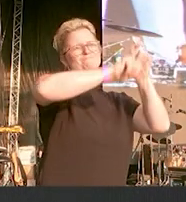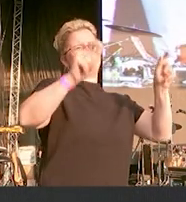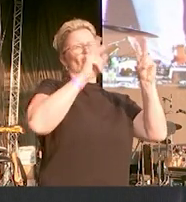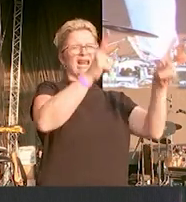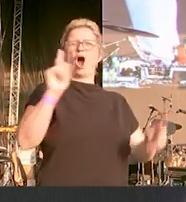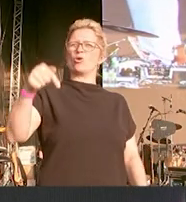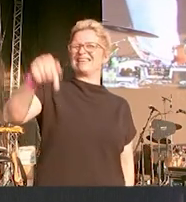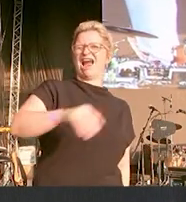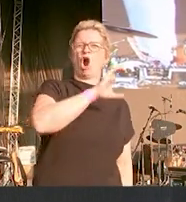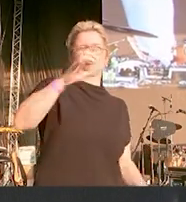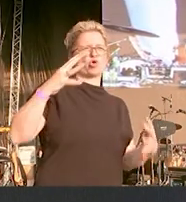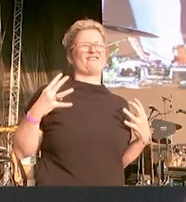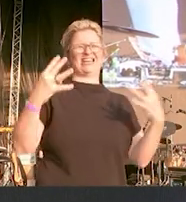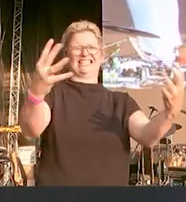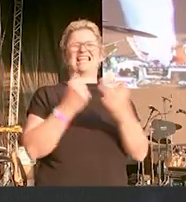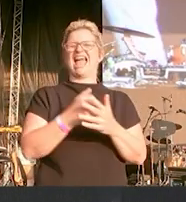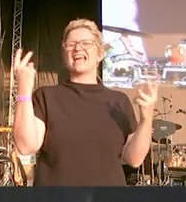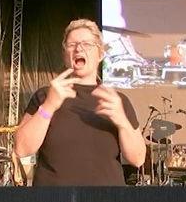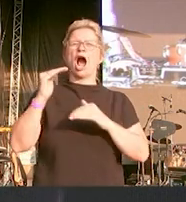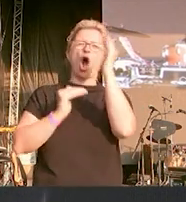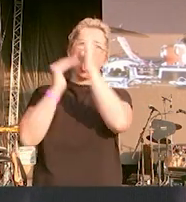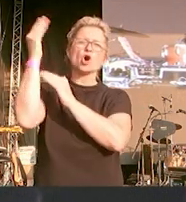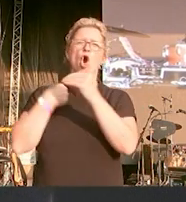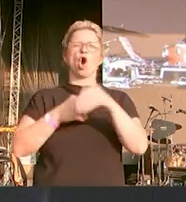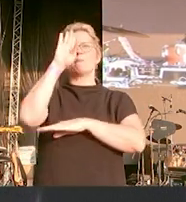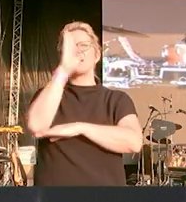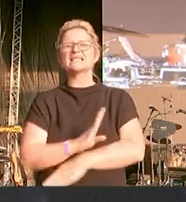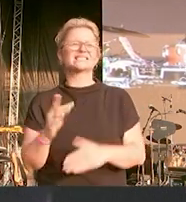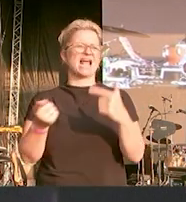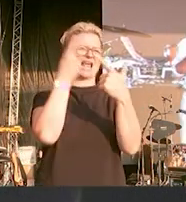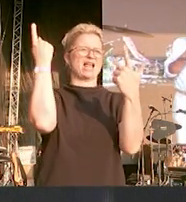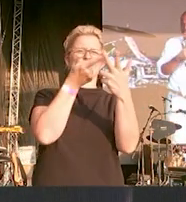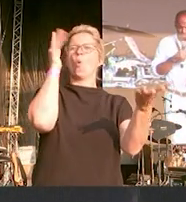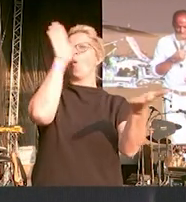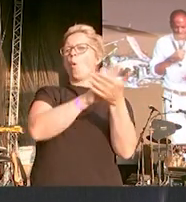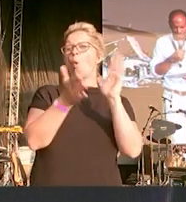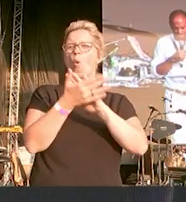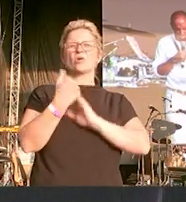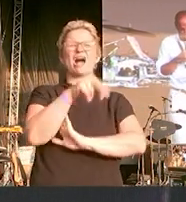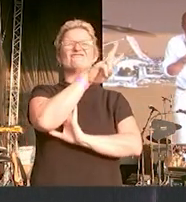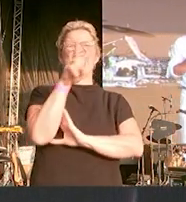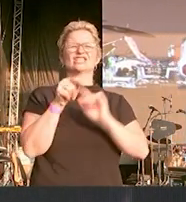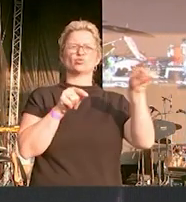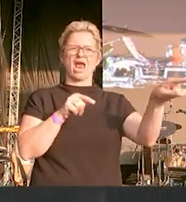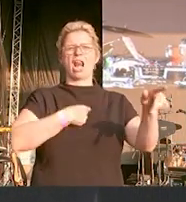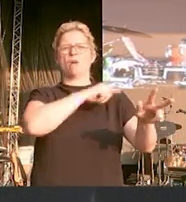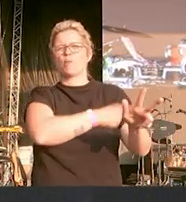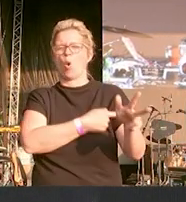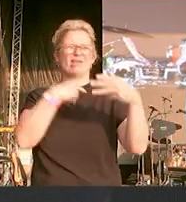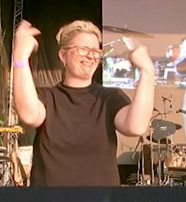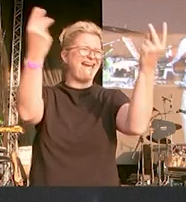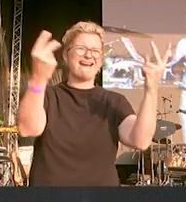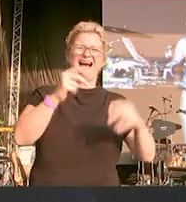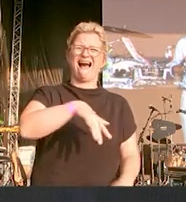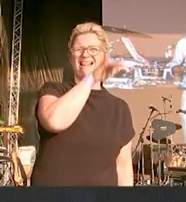auf der Kokka-Wiese, ob in Hongkong, in Brasilien oder auf den Straßen von Venezuela und Polen.